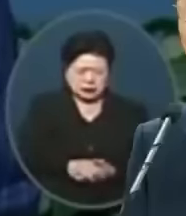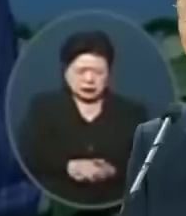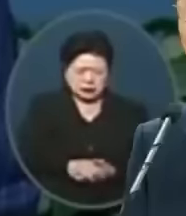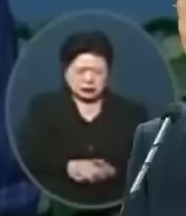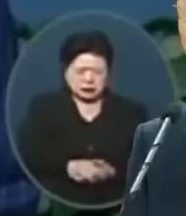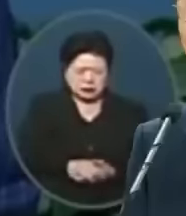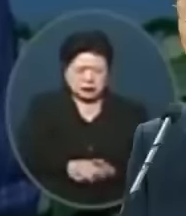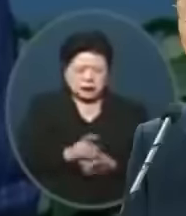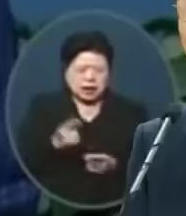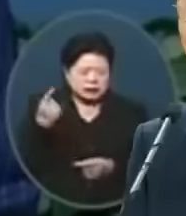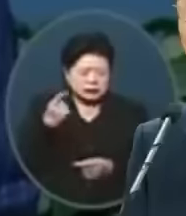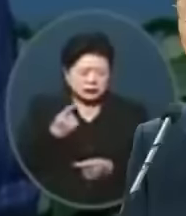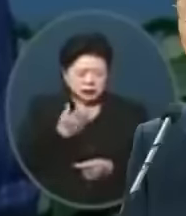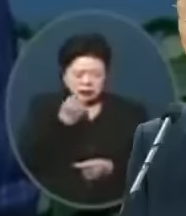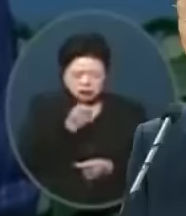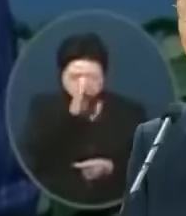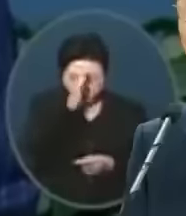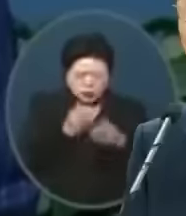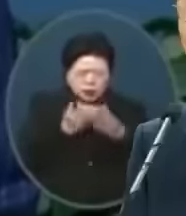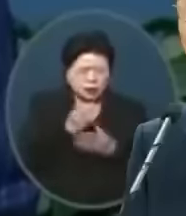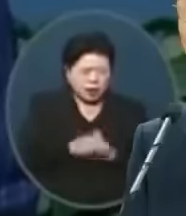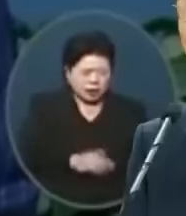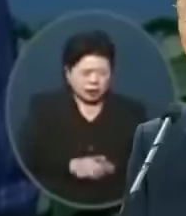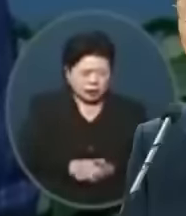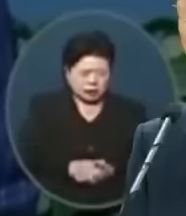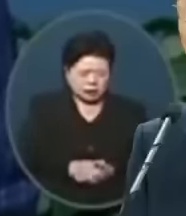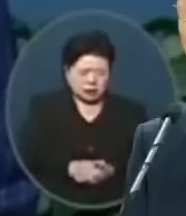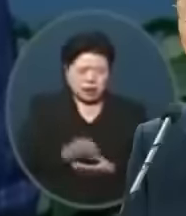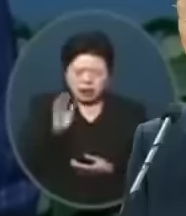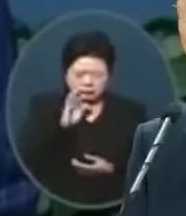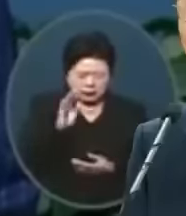들으니까 살아서 뭐 하나 싶은 생각이 나는데요.